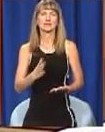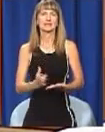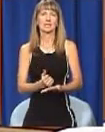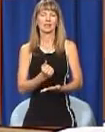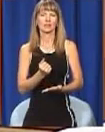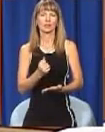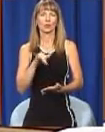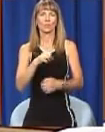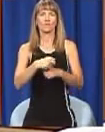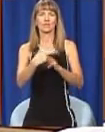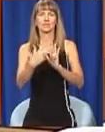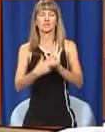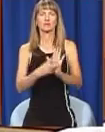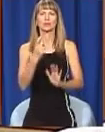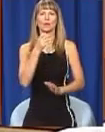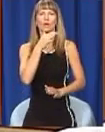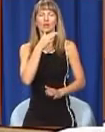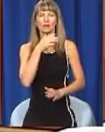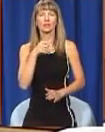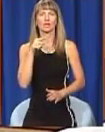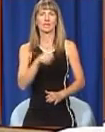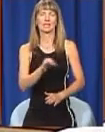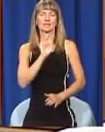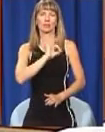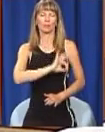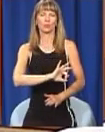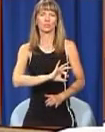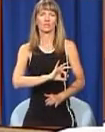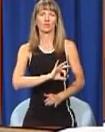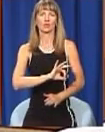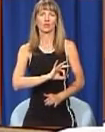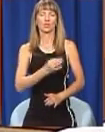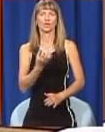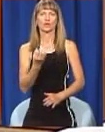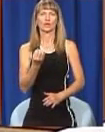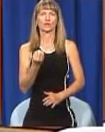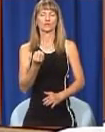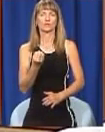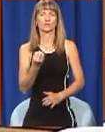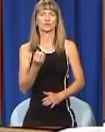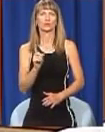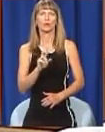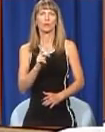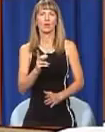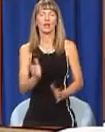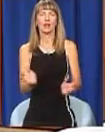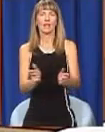в 17 столітті. Її використовували, щоб ловити